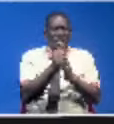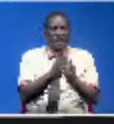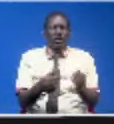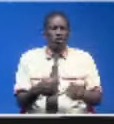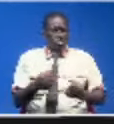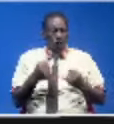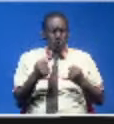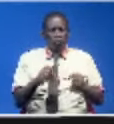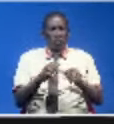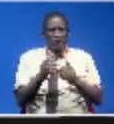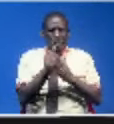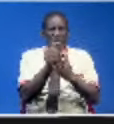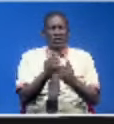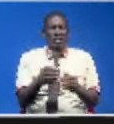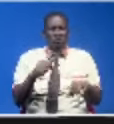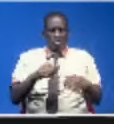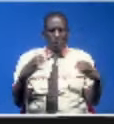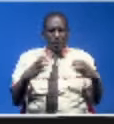anaweza.